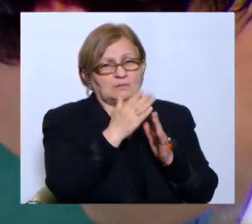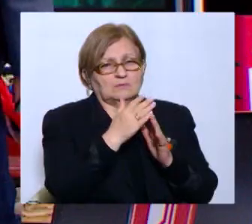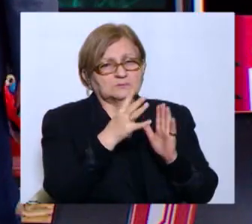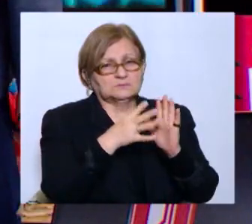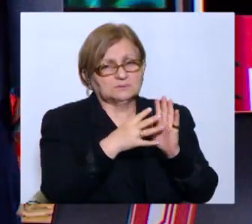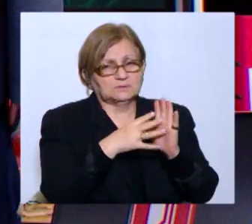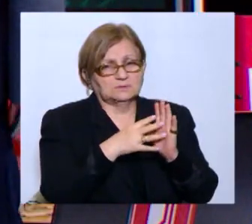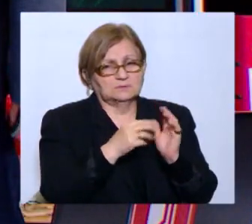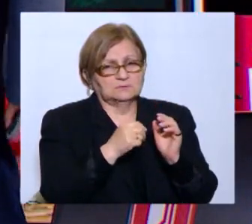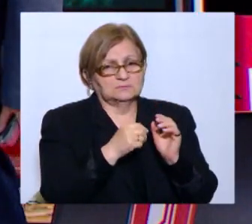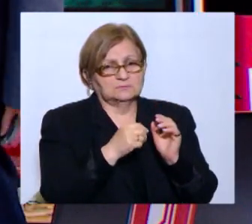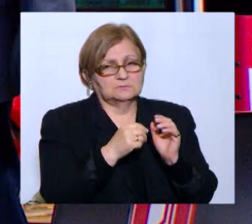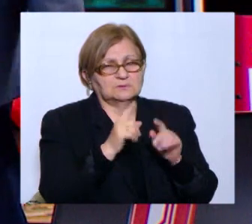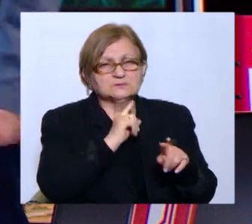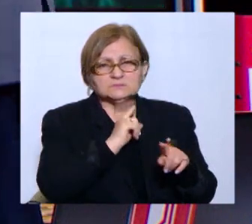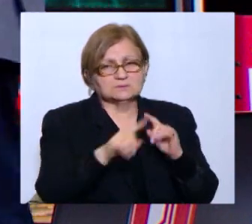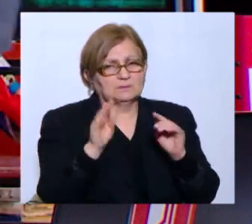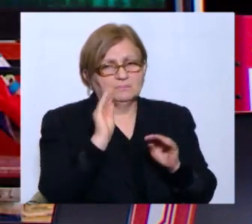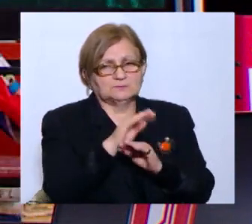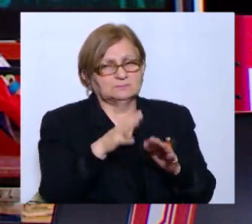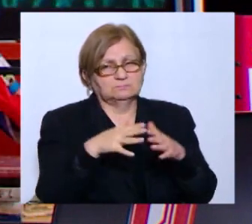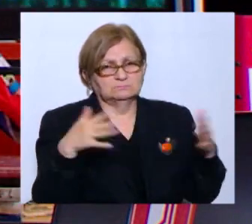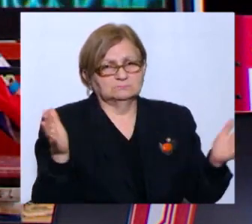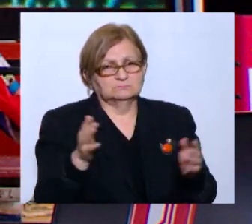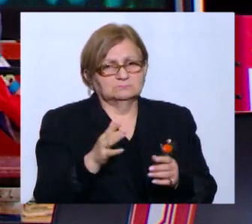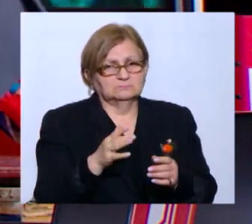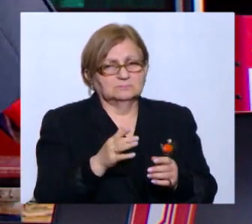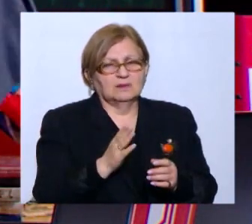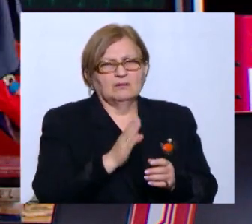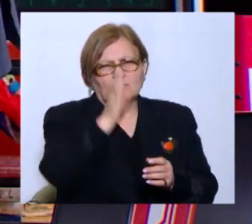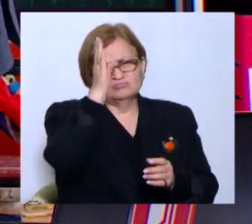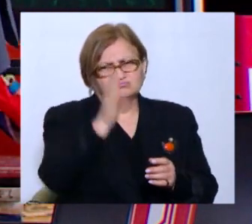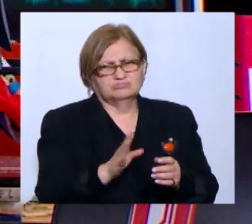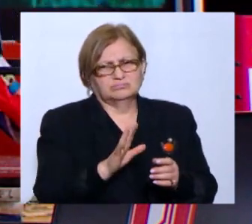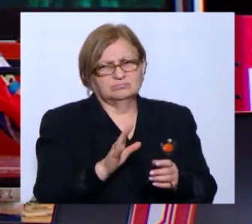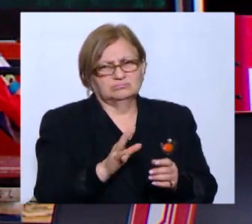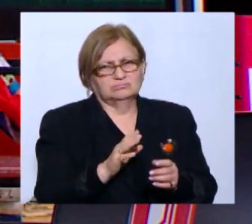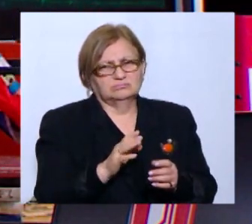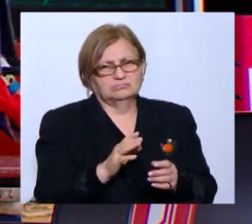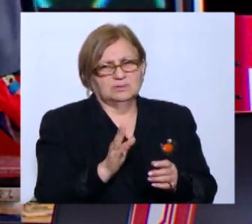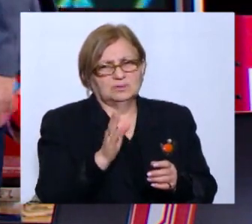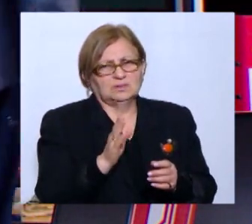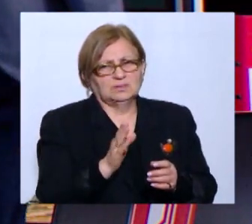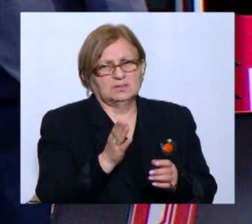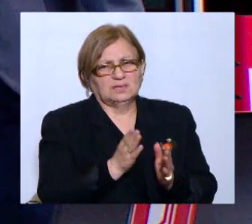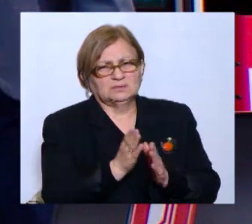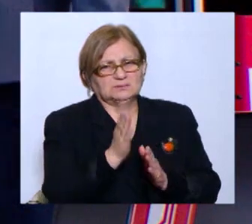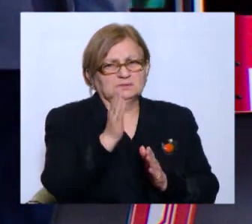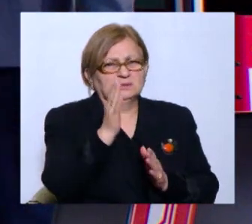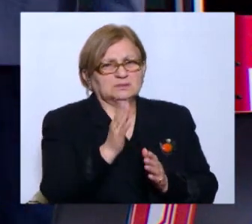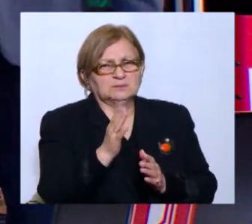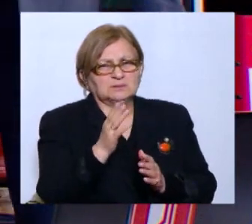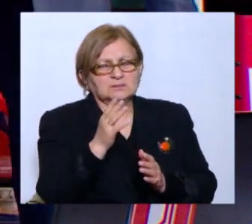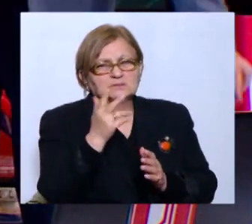რა? კიდე უფრო სწრაფად იზრდება ეს ფუნქცია, თლათ ეგეთი ვერტიკალურიც არ არის, იმიტომ რომ უფრო და უფრო ციცაბო ხდება. 3-ისთვის უკვე